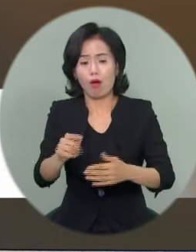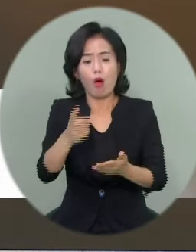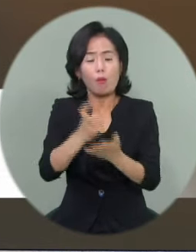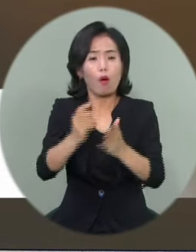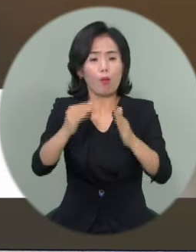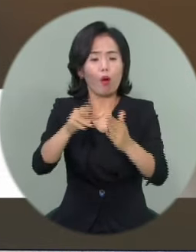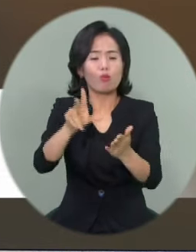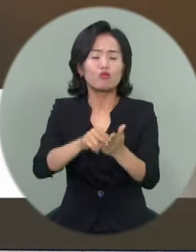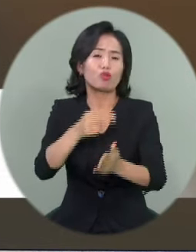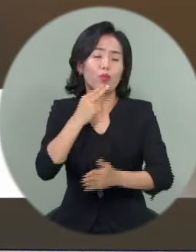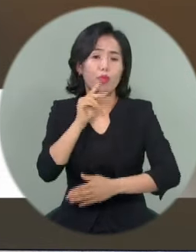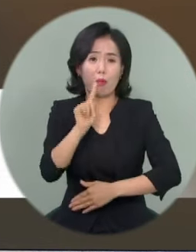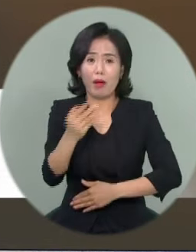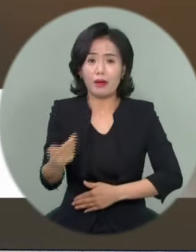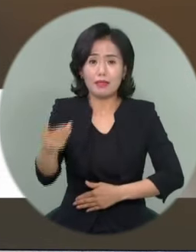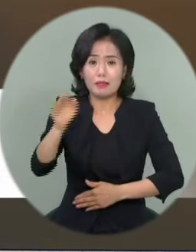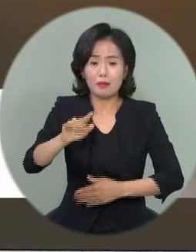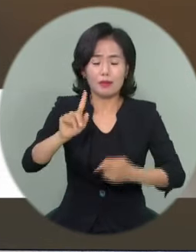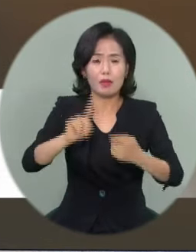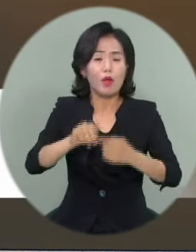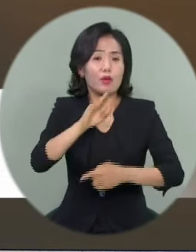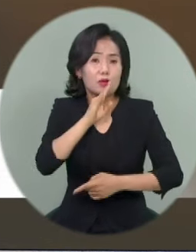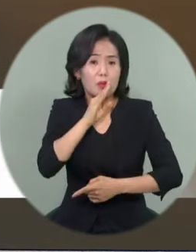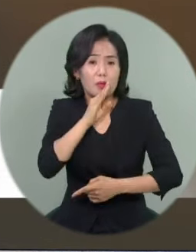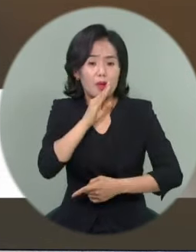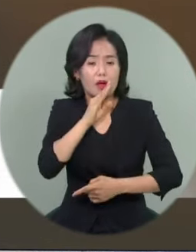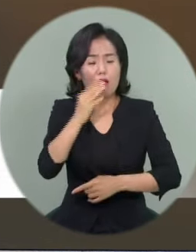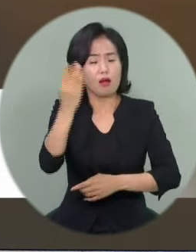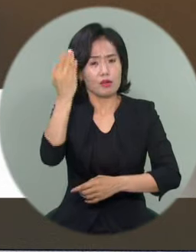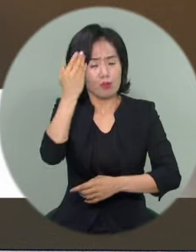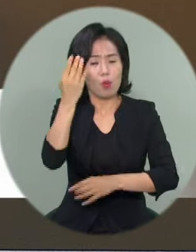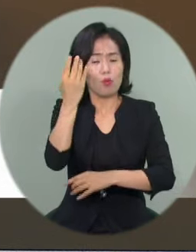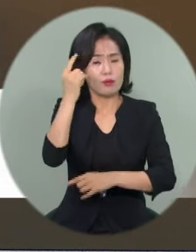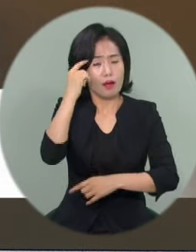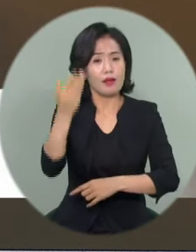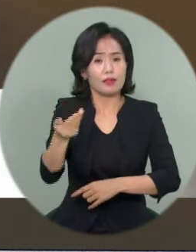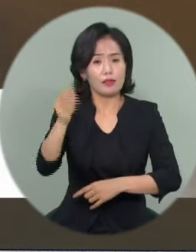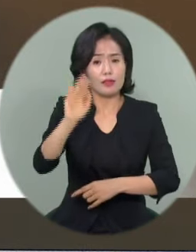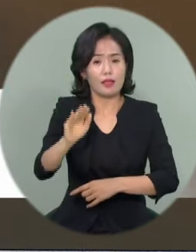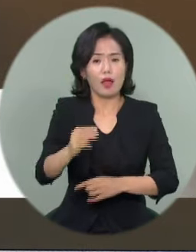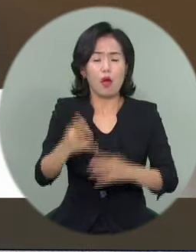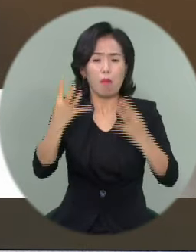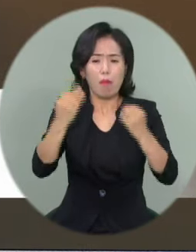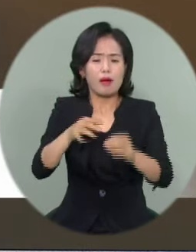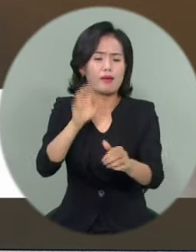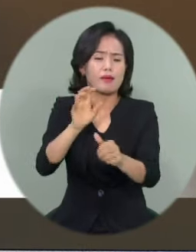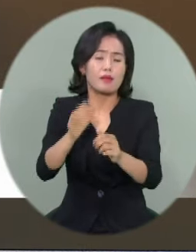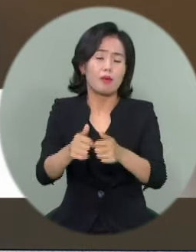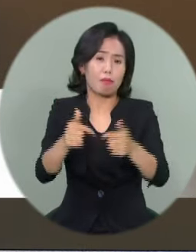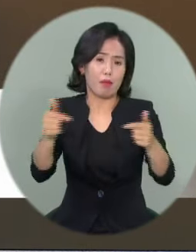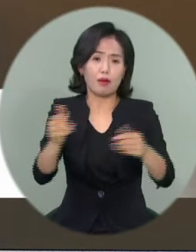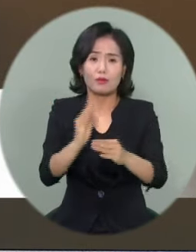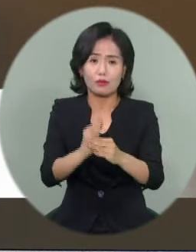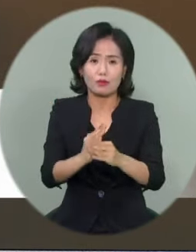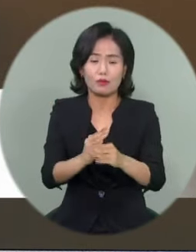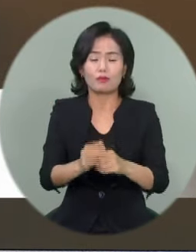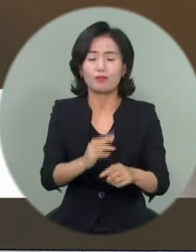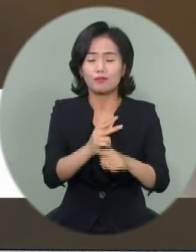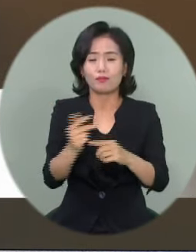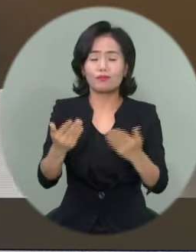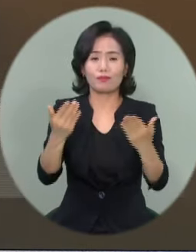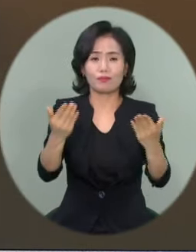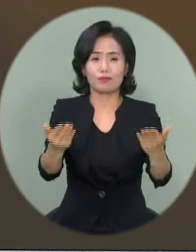법원은 문제가 없다고 하고 있지만 이게 과연 상식적인 되묻는 누리꾼들의 질타가 이어지고 있습니다